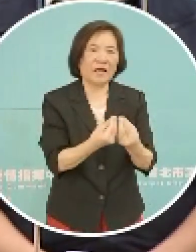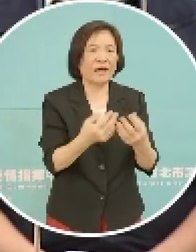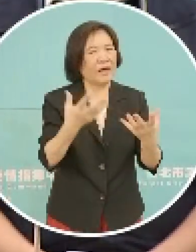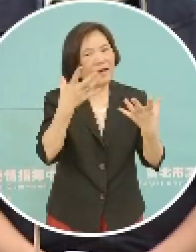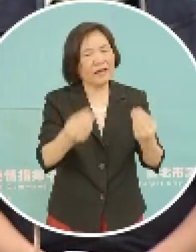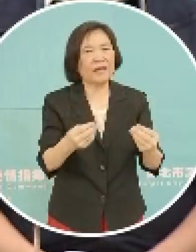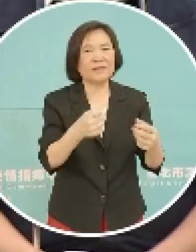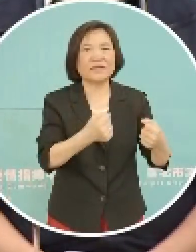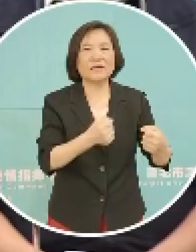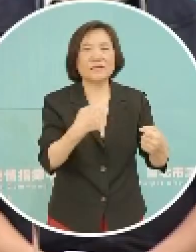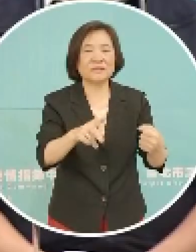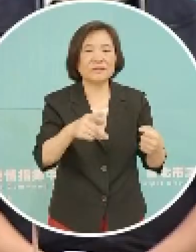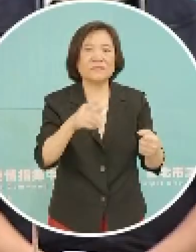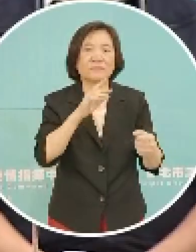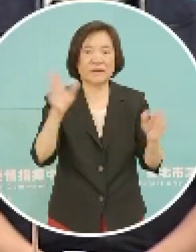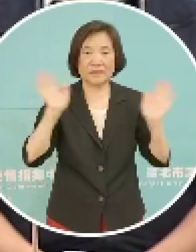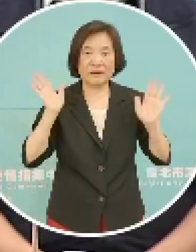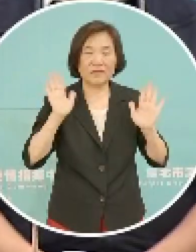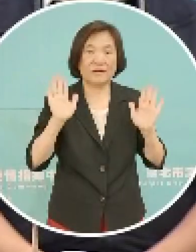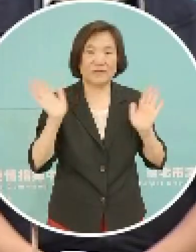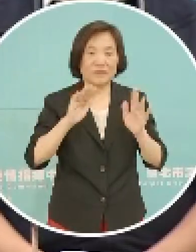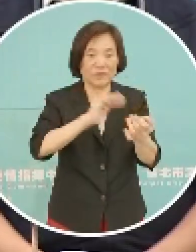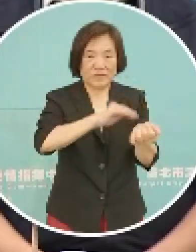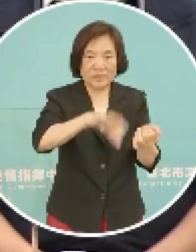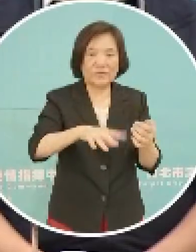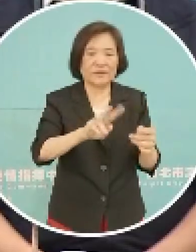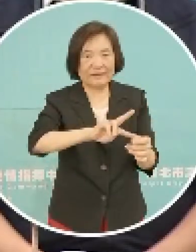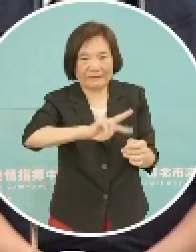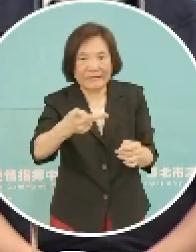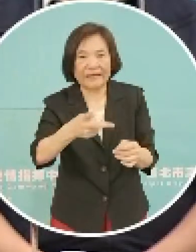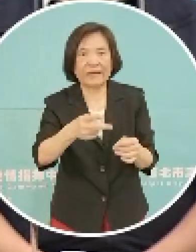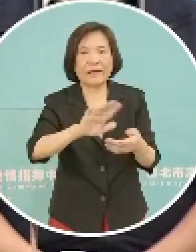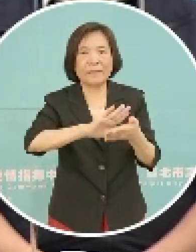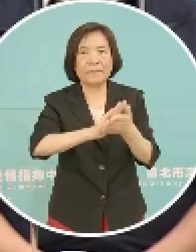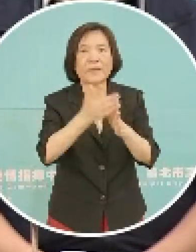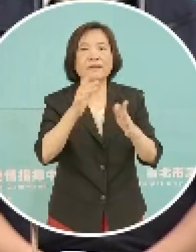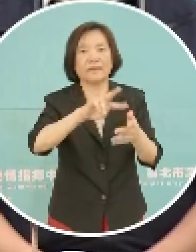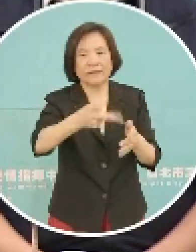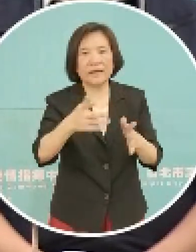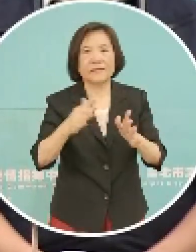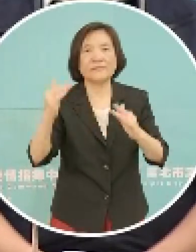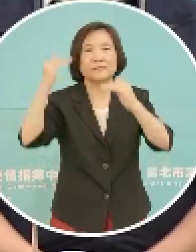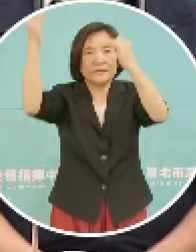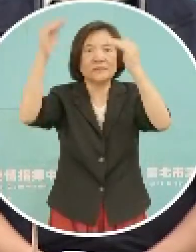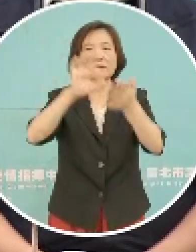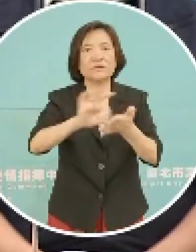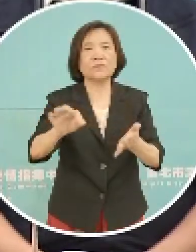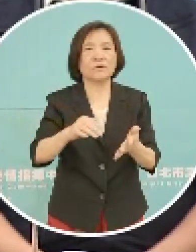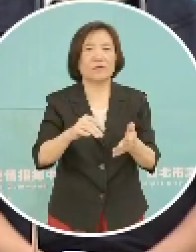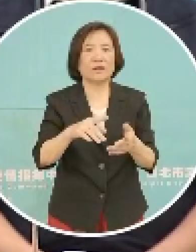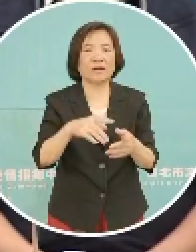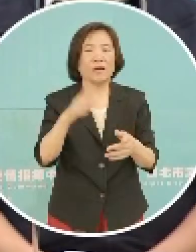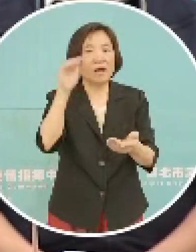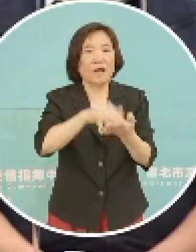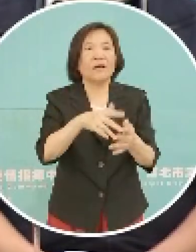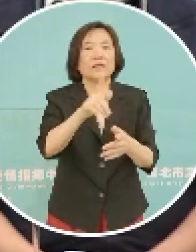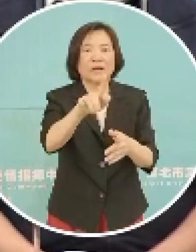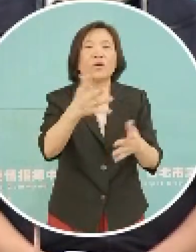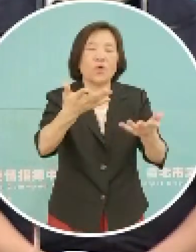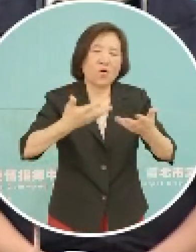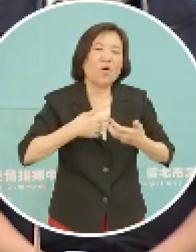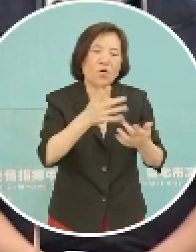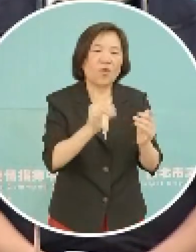去开儿童医院的病床。那最后当然感谢他是把他收进去的当然我